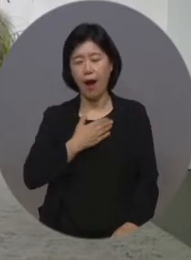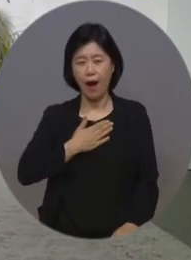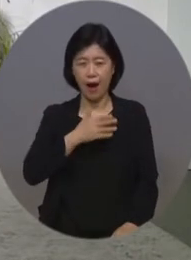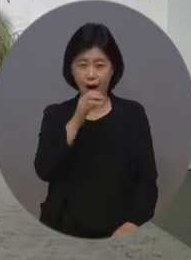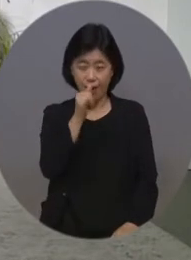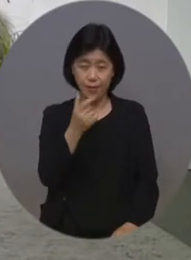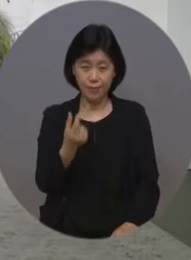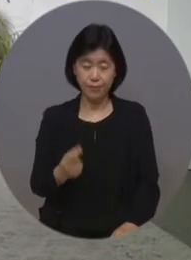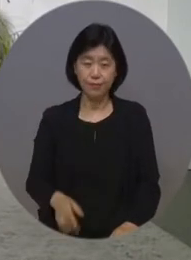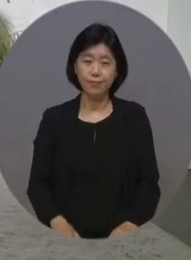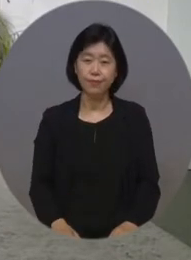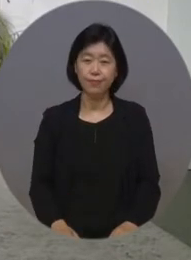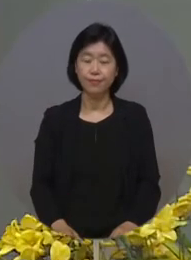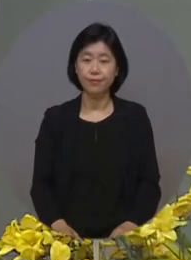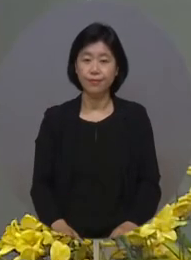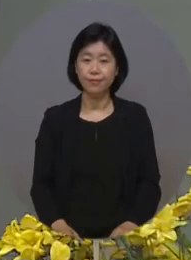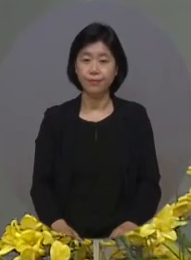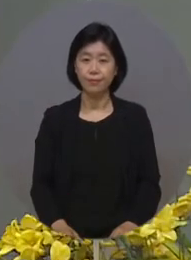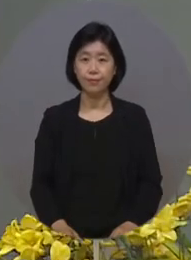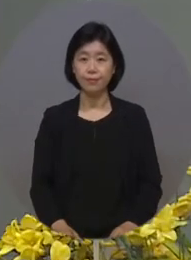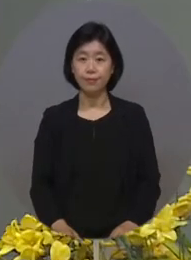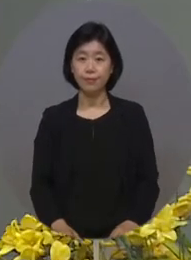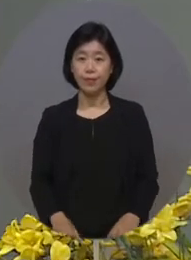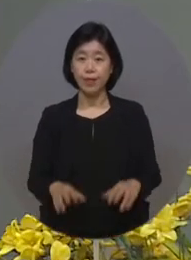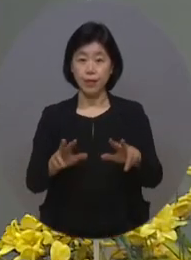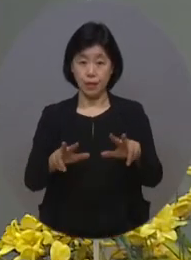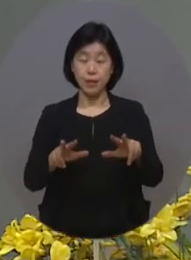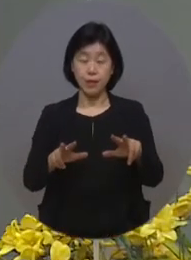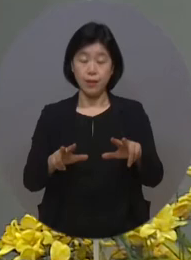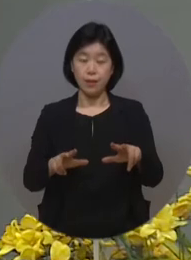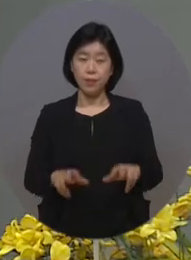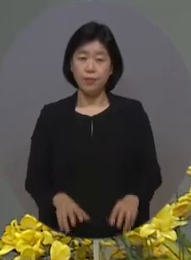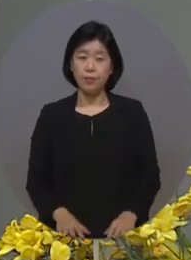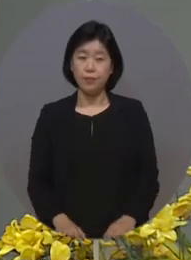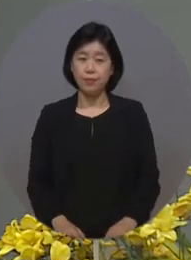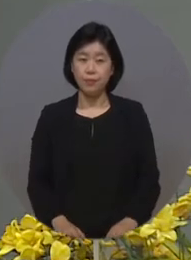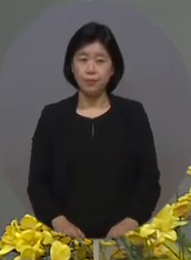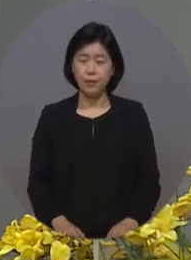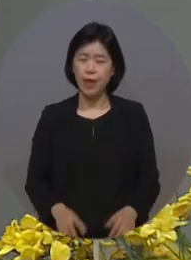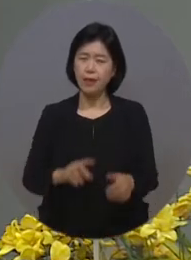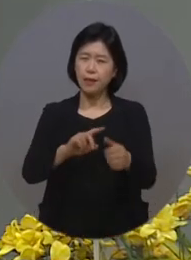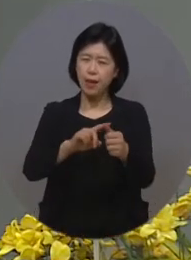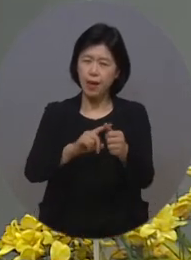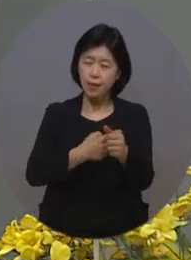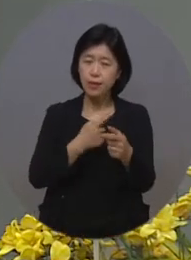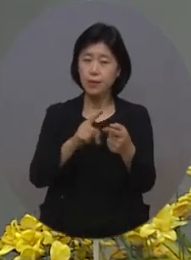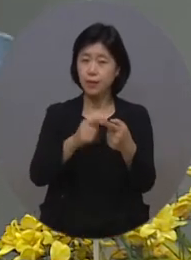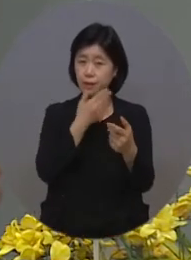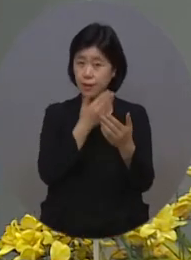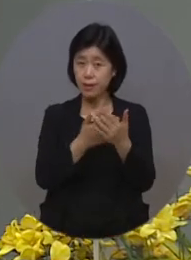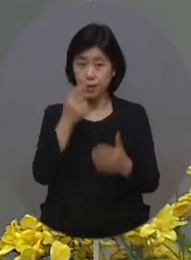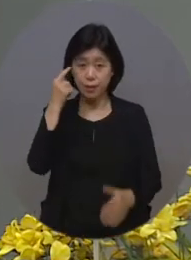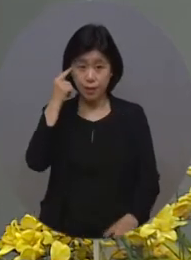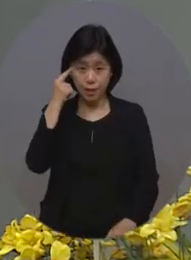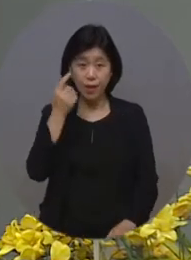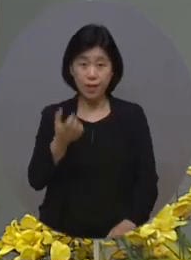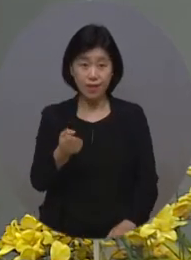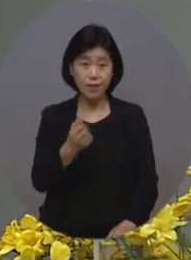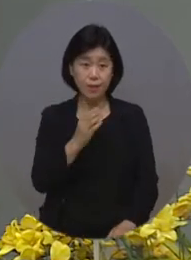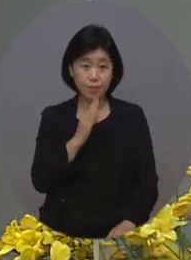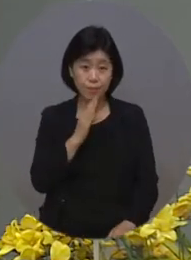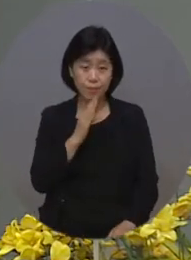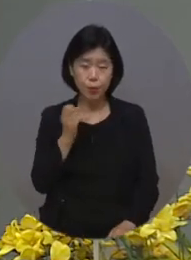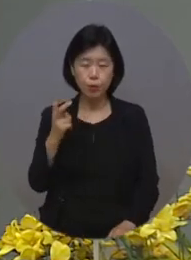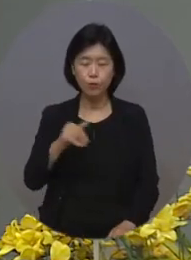예 그건 이게 지금 21세기에 트렌드가 예 자연을 지키는 거 그게 그 다음에 우리가 편하게 살 수 있는